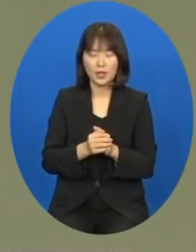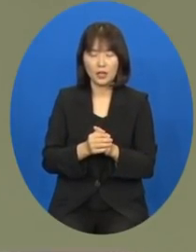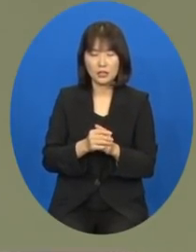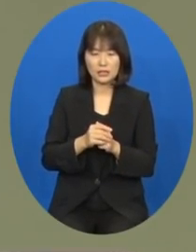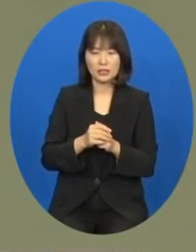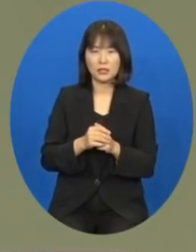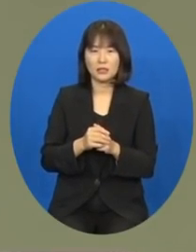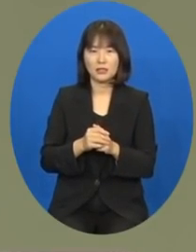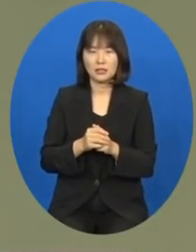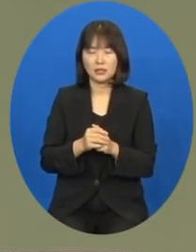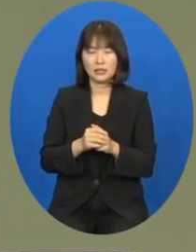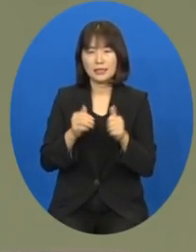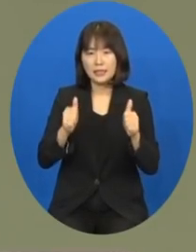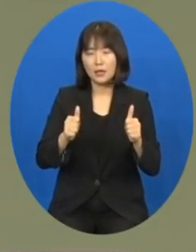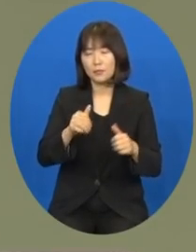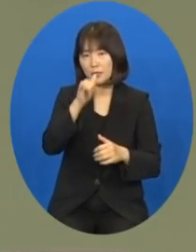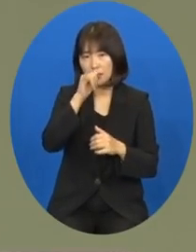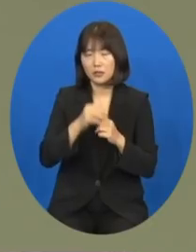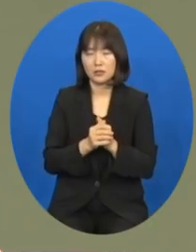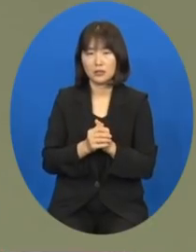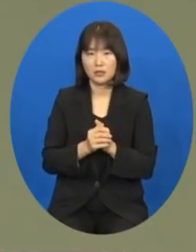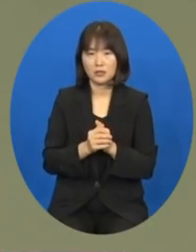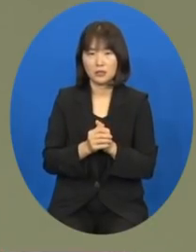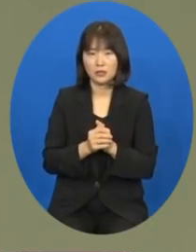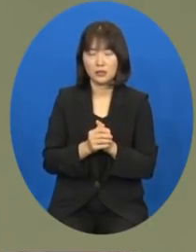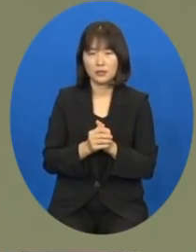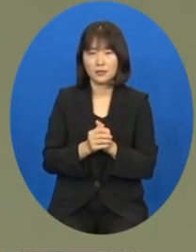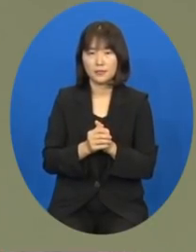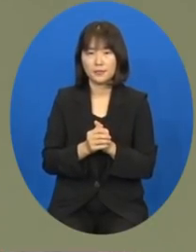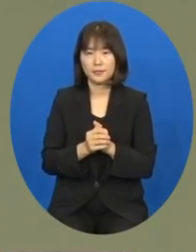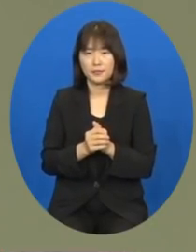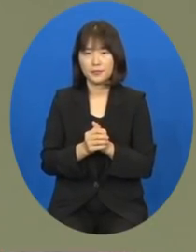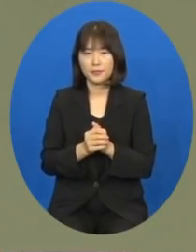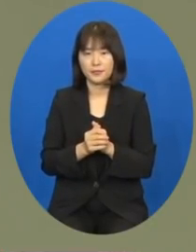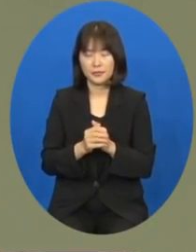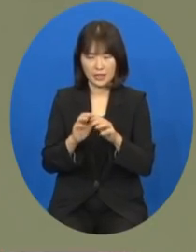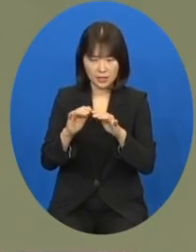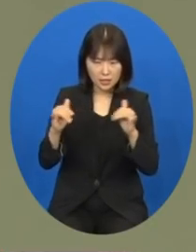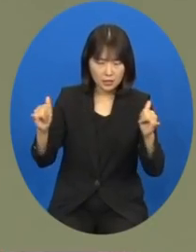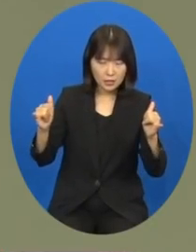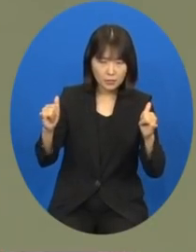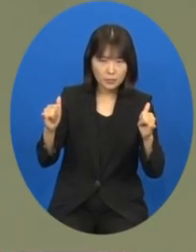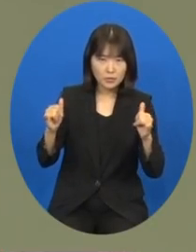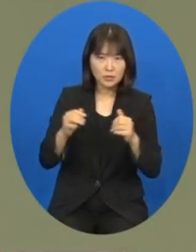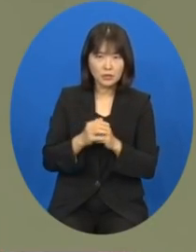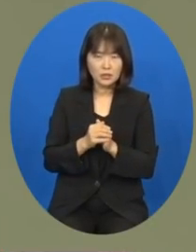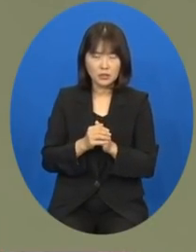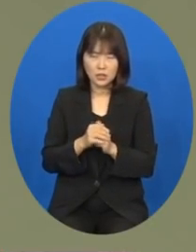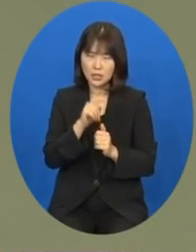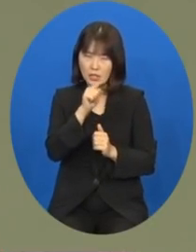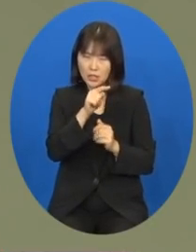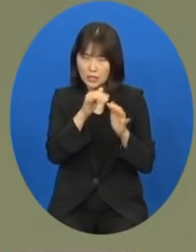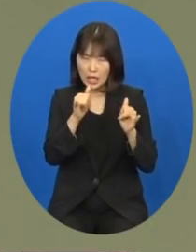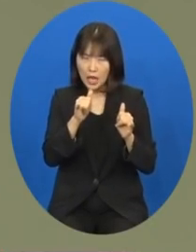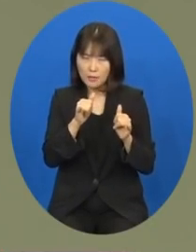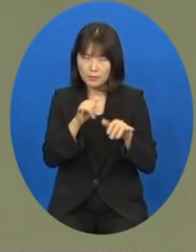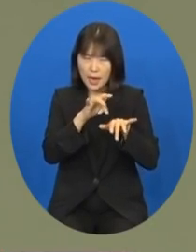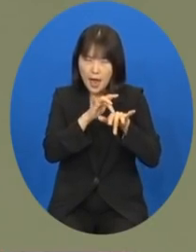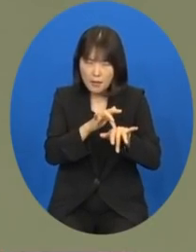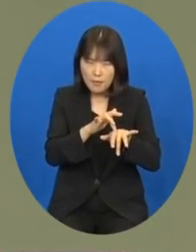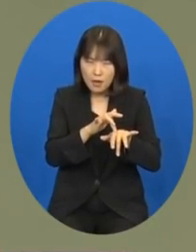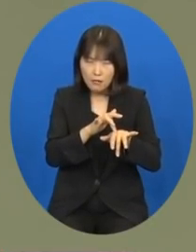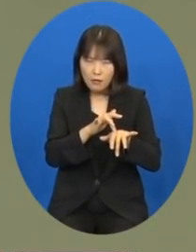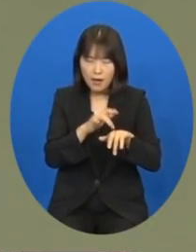1961년 4월 10일을 있으라 예루살렘 입니다 사람들은 분명 그는 앙 말 것이다 라고 기대를 하고